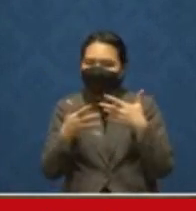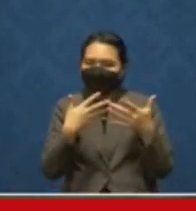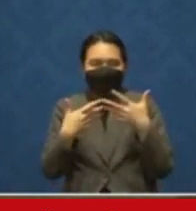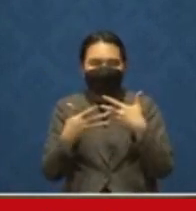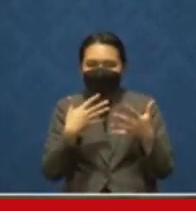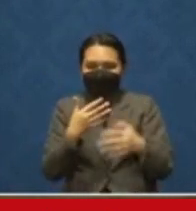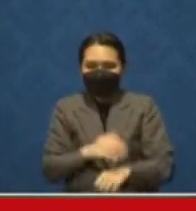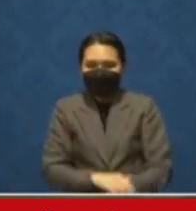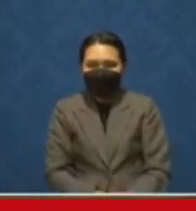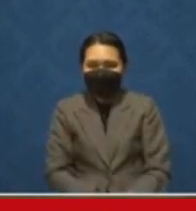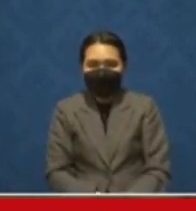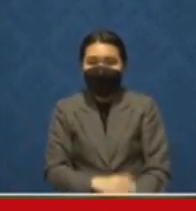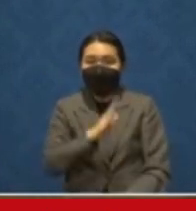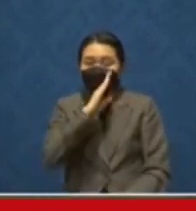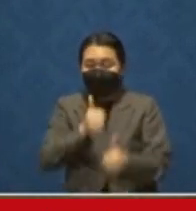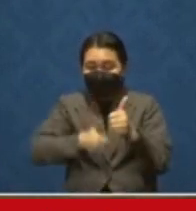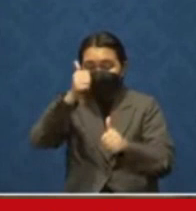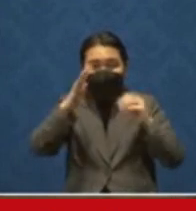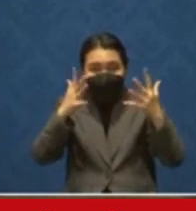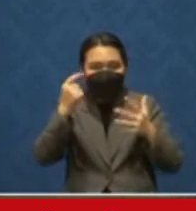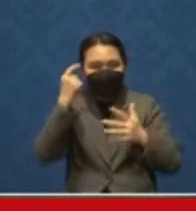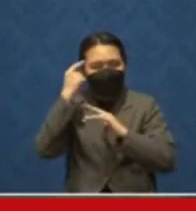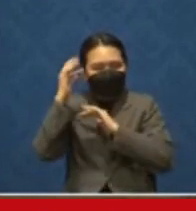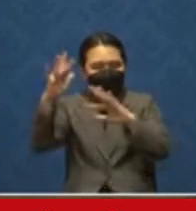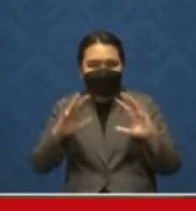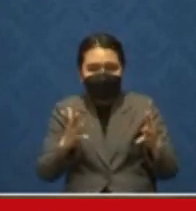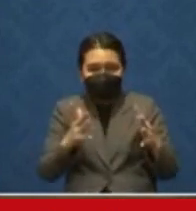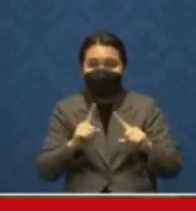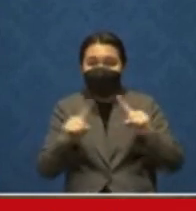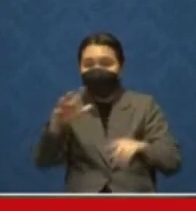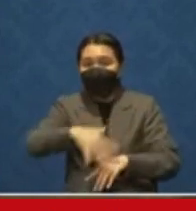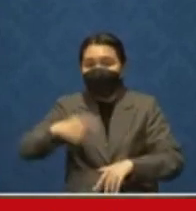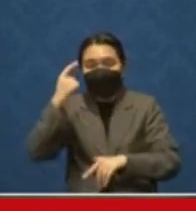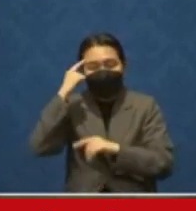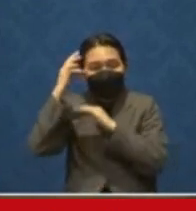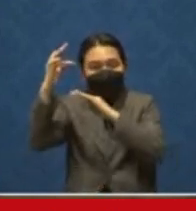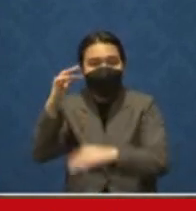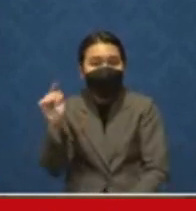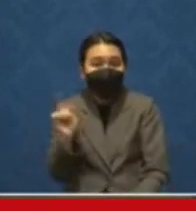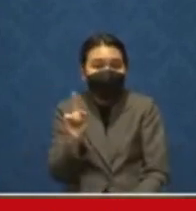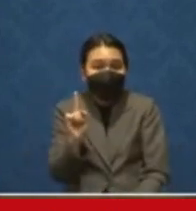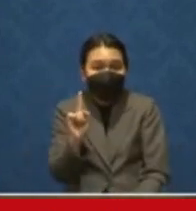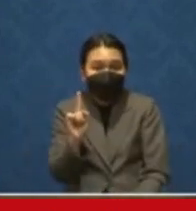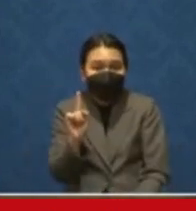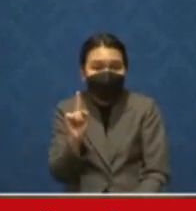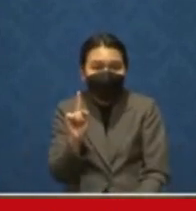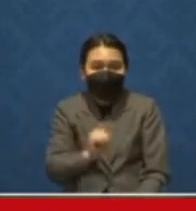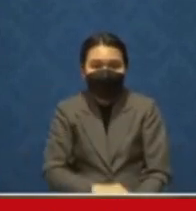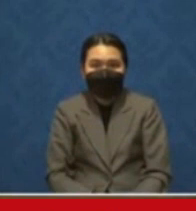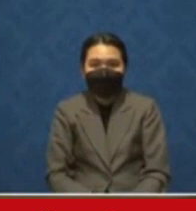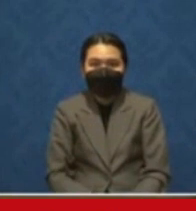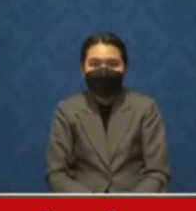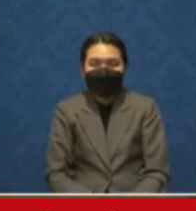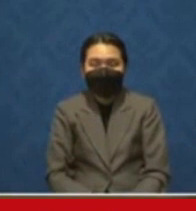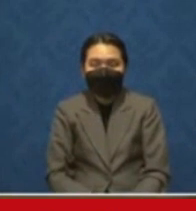นี่เริ่มต้นก็จะยิ้มย่องว่าไม่มีทางชนะแต่ก็ไม่เป็นไร